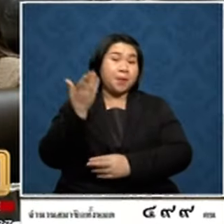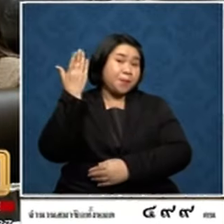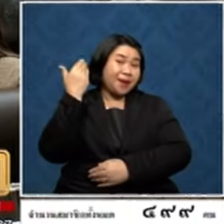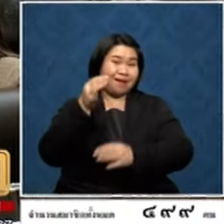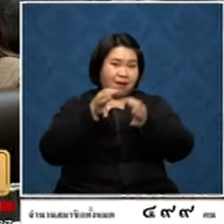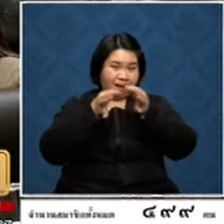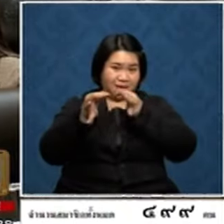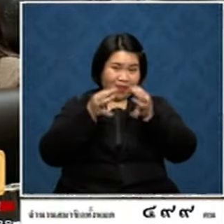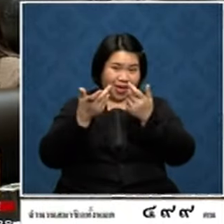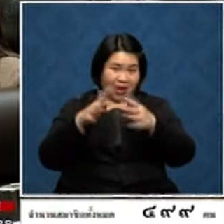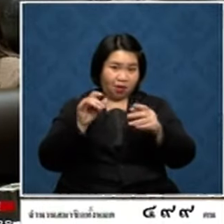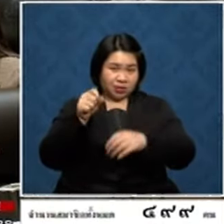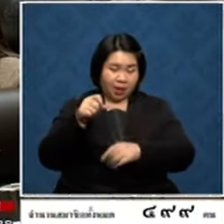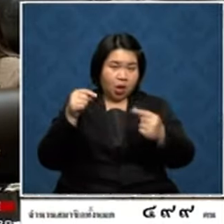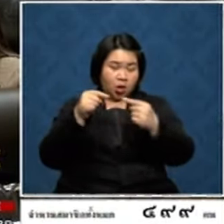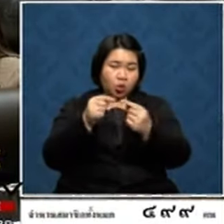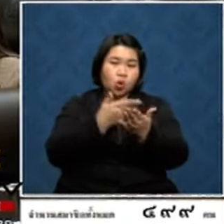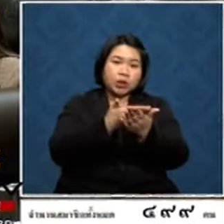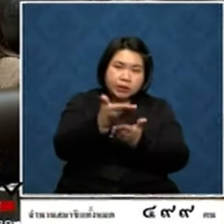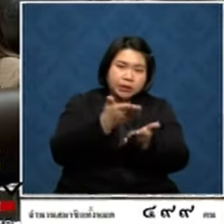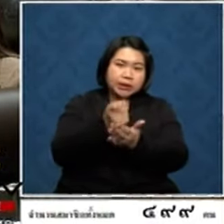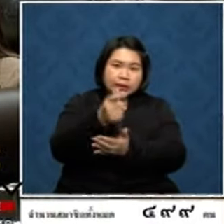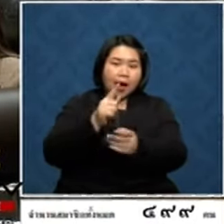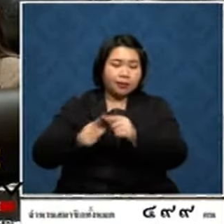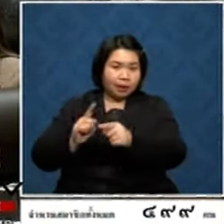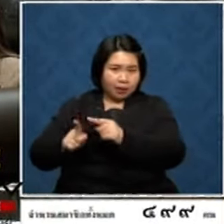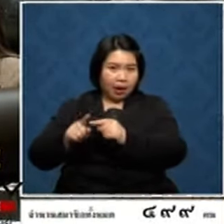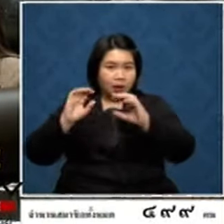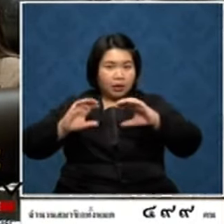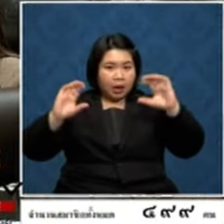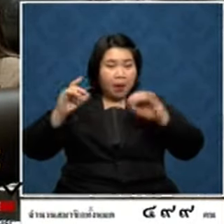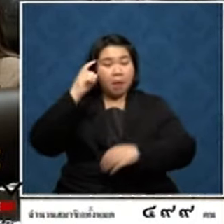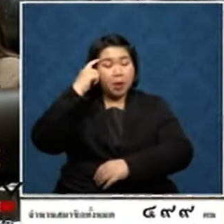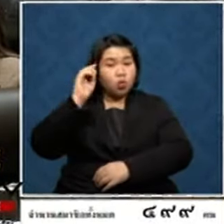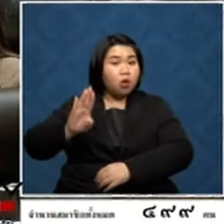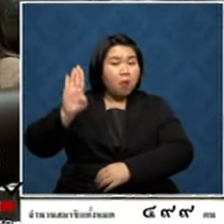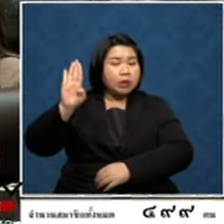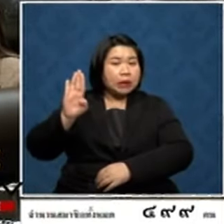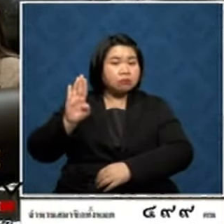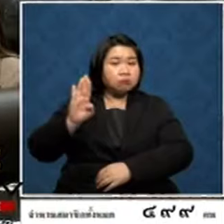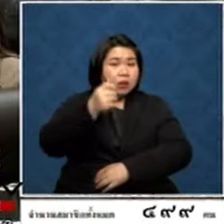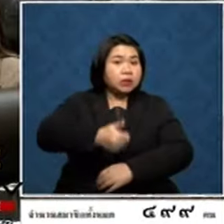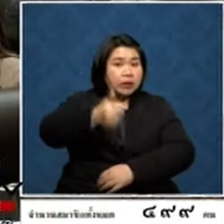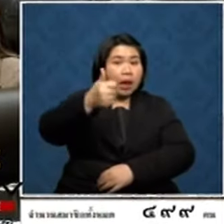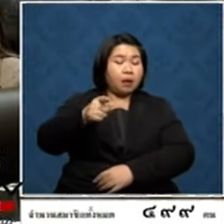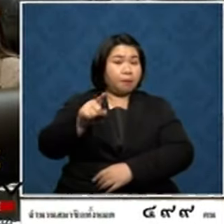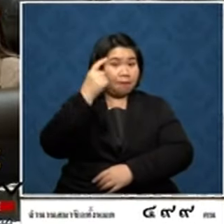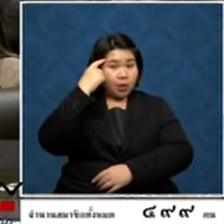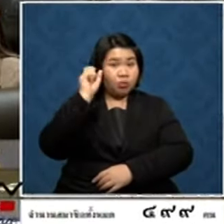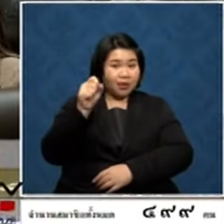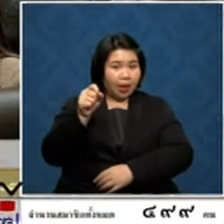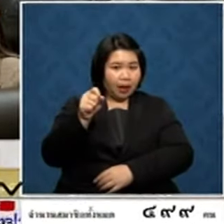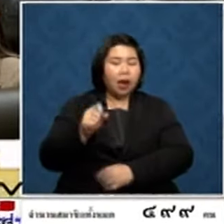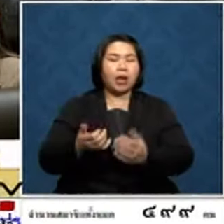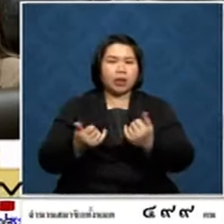ชี้แจงว่าการดำเนินการจัดซื้อจัดจ้างทุกอย่างเป็นไปตามกระบวนการแม้แต่รัฐบาลเองก็ไม่ทราบว่าบริษัท deFirstจะได้เป็นผู้ชนะการประมูลนะฮะเพราะ